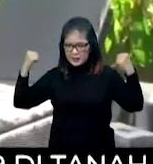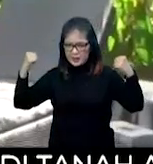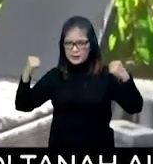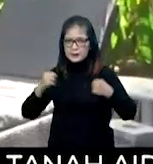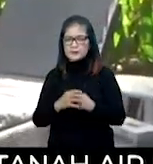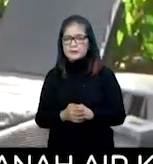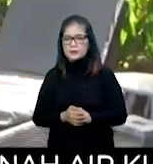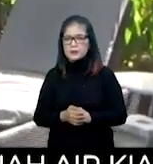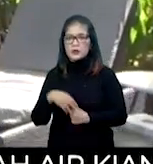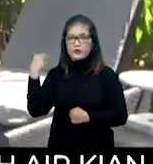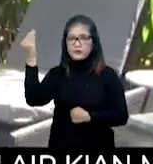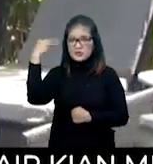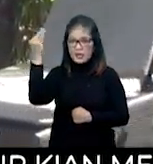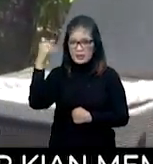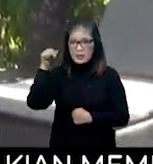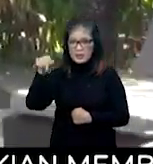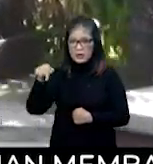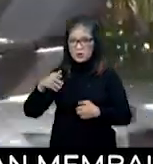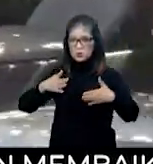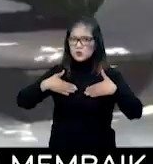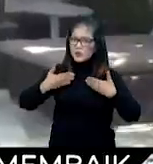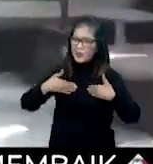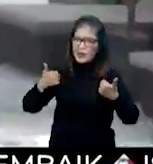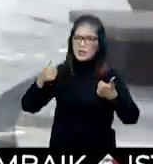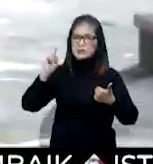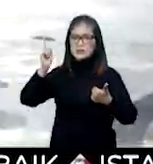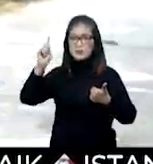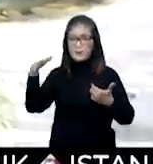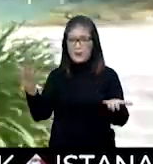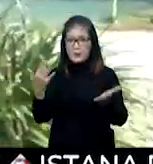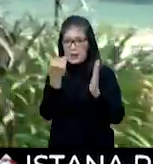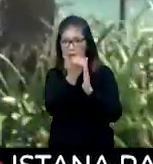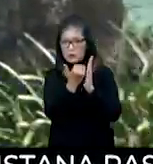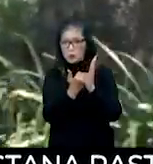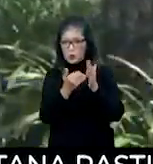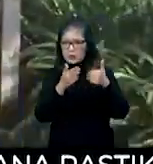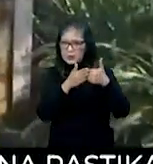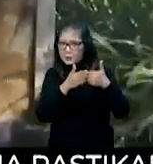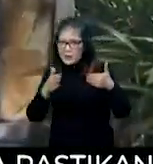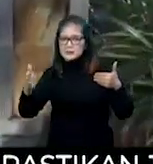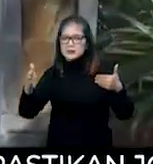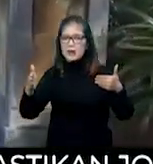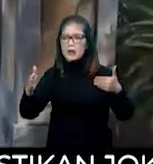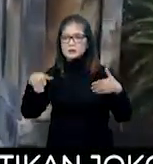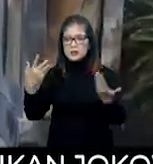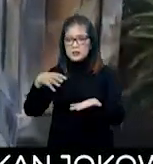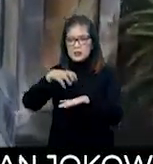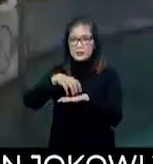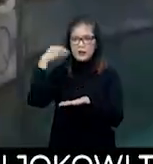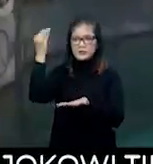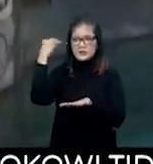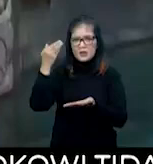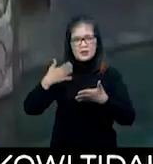wisata di Bali berharap pelonggaran Aturan ini bisa dilakukan berkelanjutan sehingga pariwisata Bali bisa bangkit kembali pasca 2 tahun